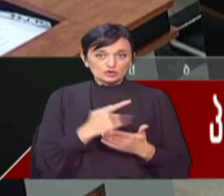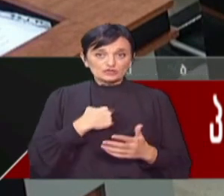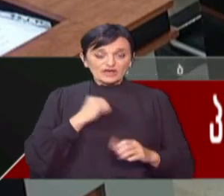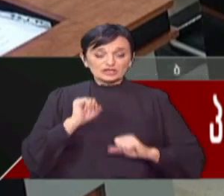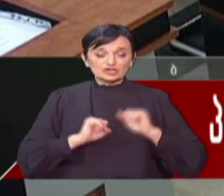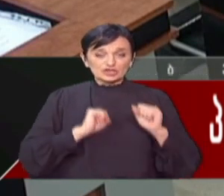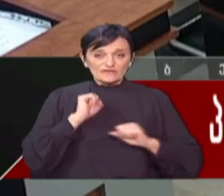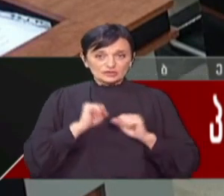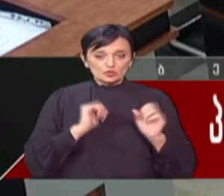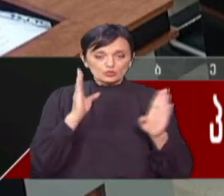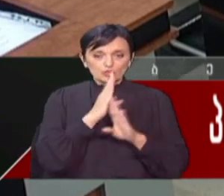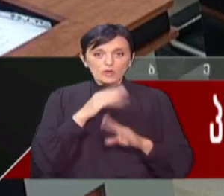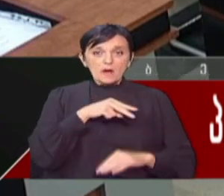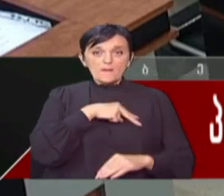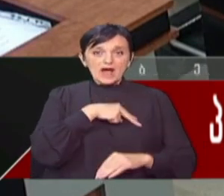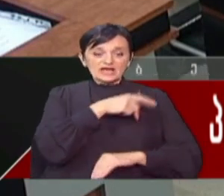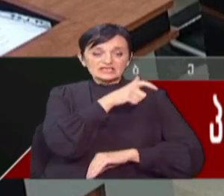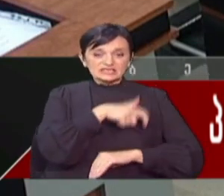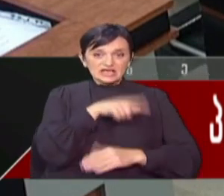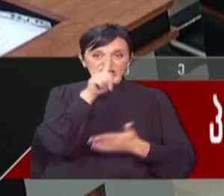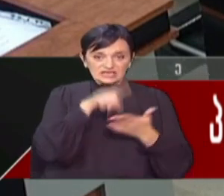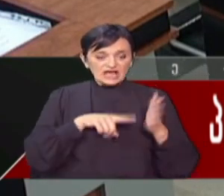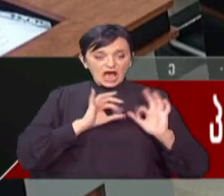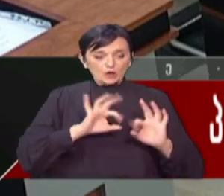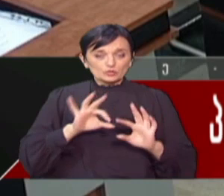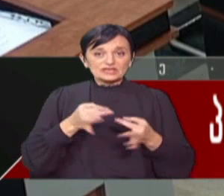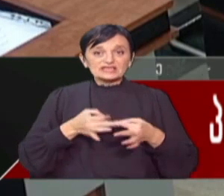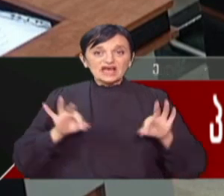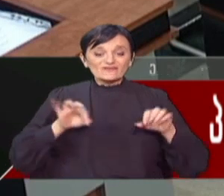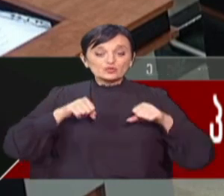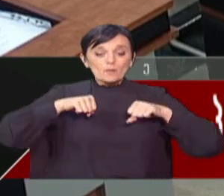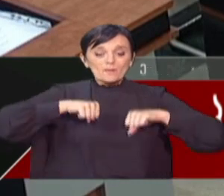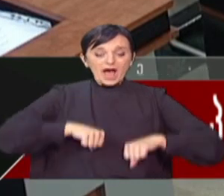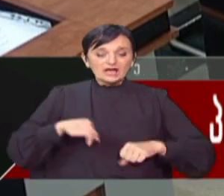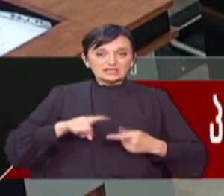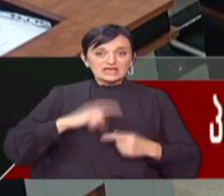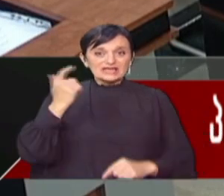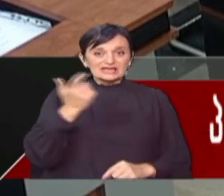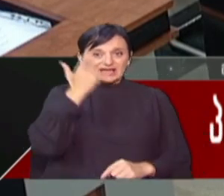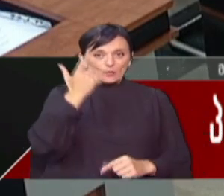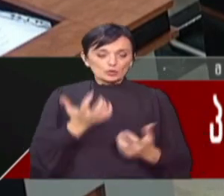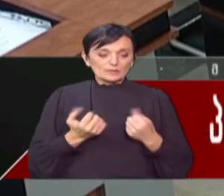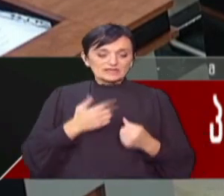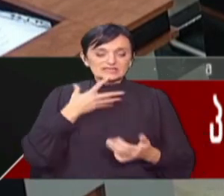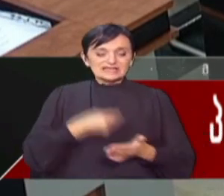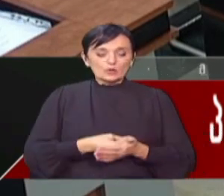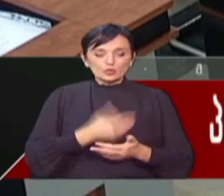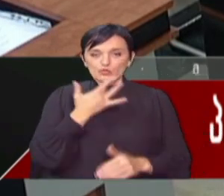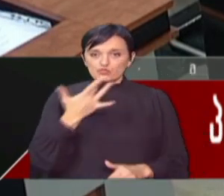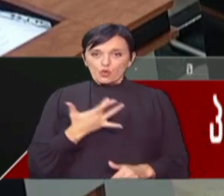ვესწრებით ბუნებრივია პარლამენტის წევრების დარწმუნებას, რომლებიც თავისუფალი მანდატის ფარგლებში დამოუკიდებლად იღებენ საკუთარ